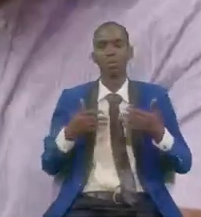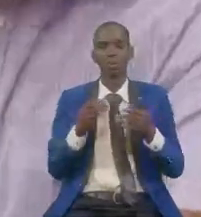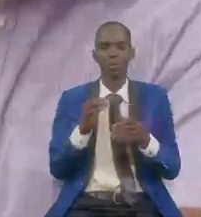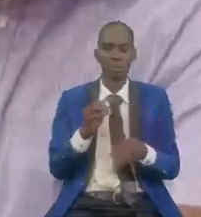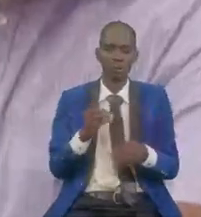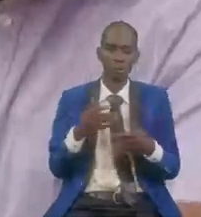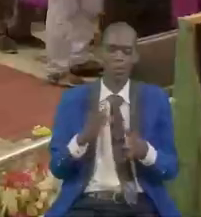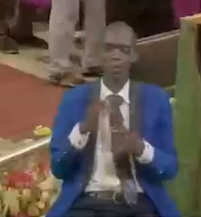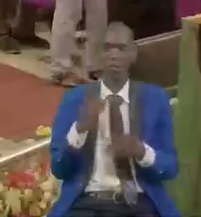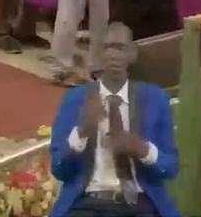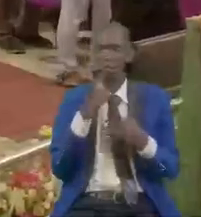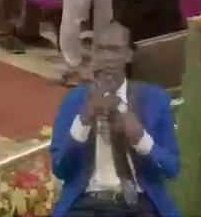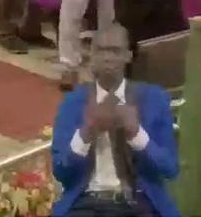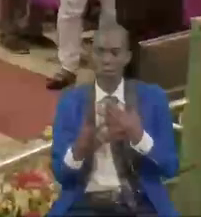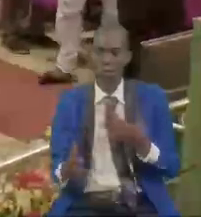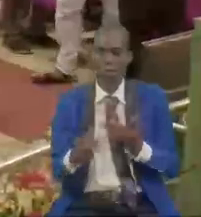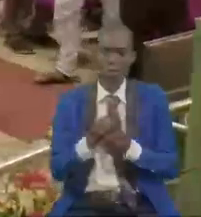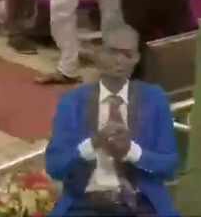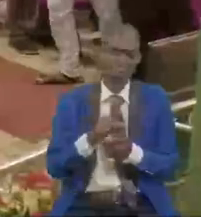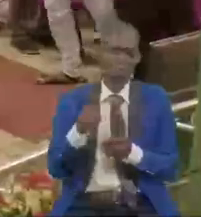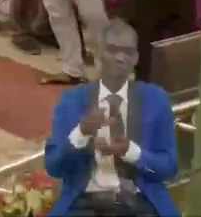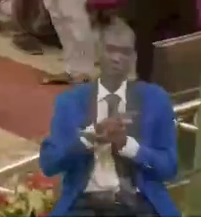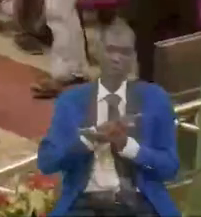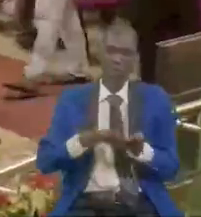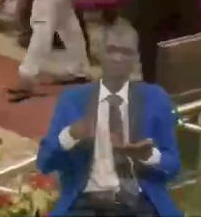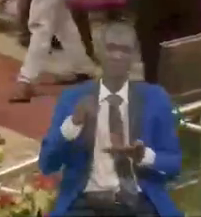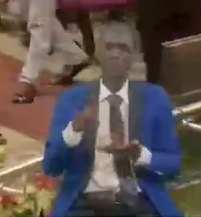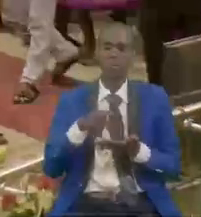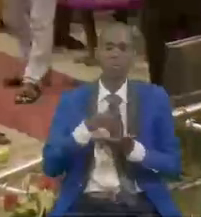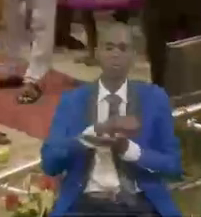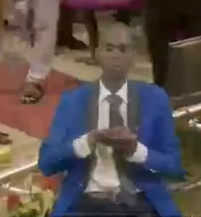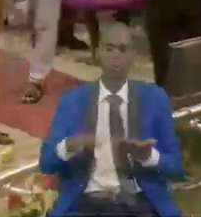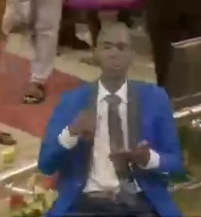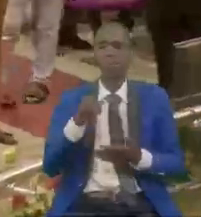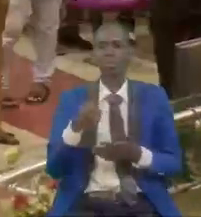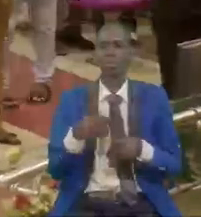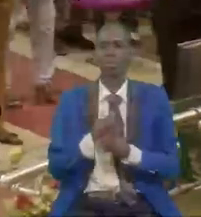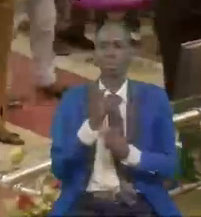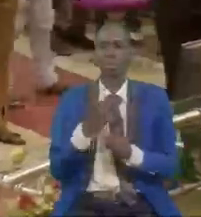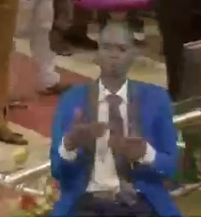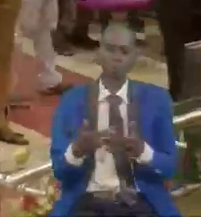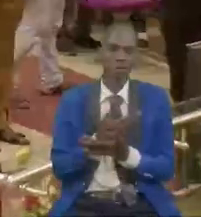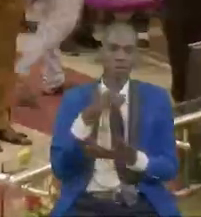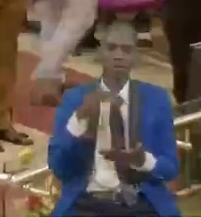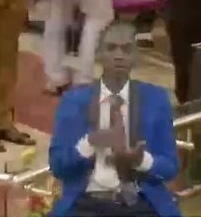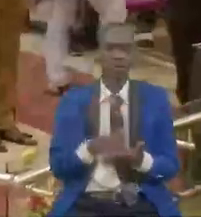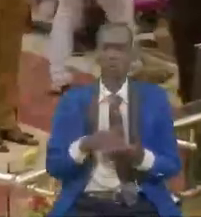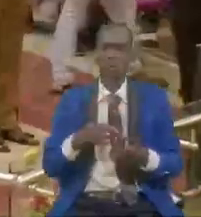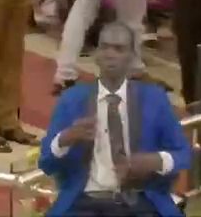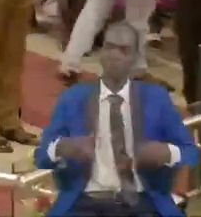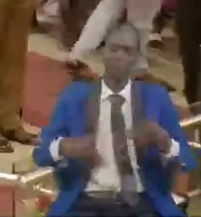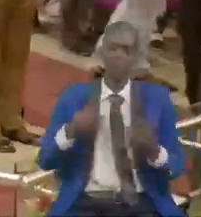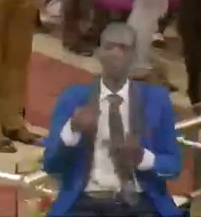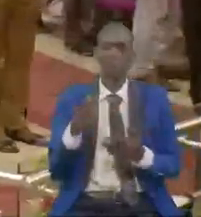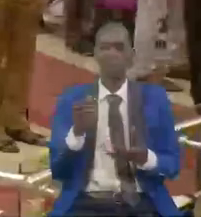Que le sang de Jésus vous lave, vous purifie, vous renouvelle. Que cela vous